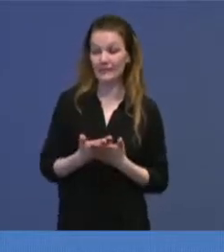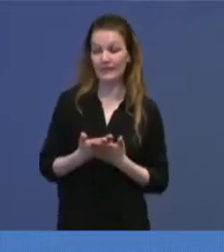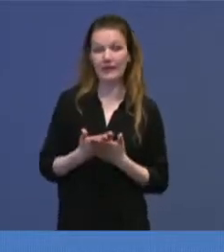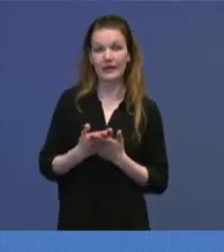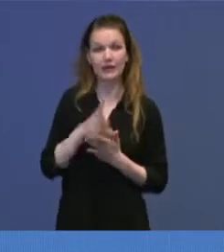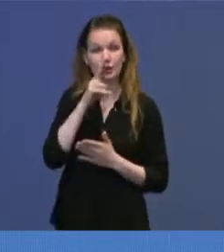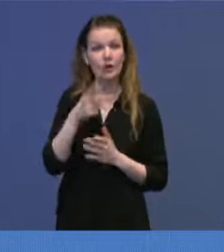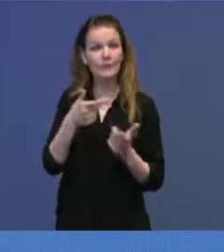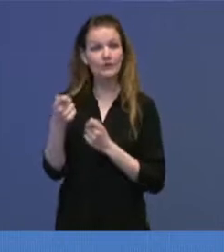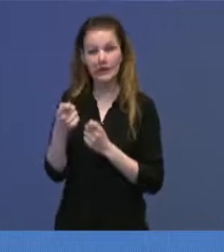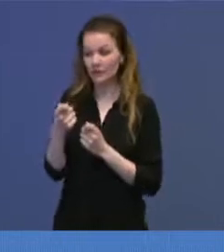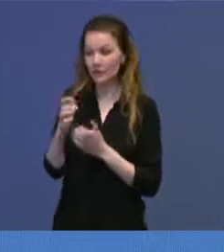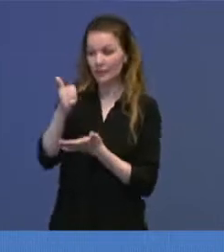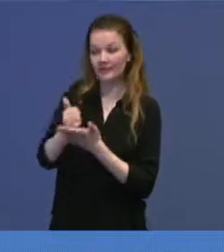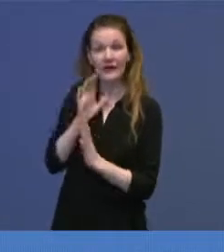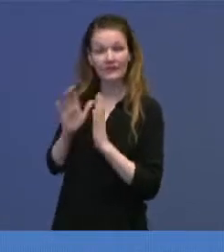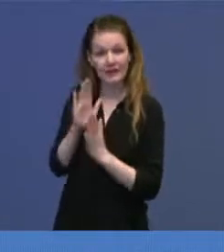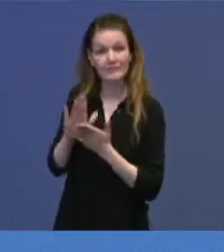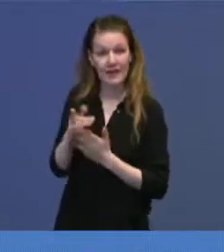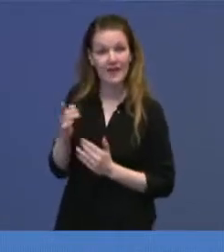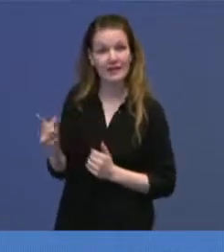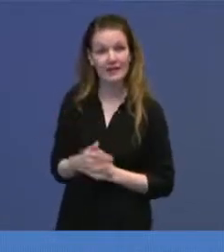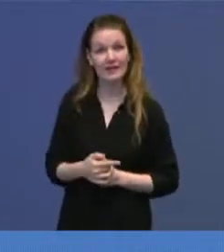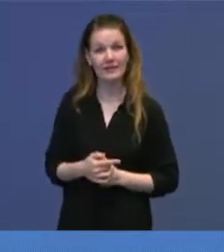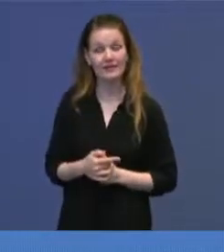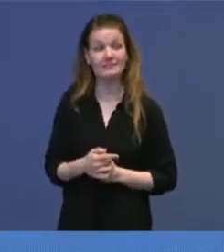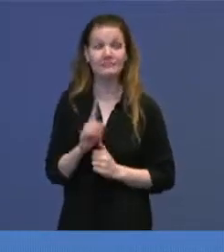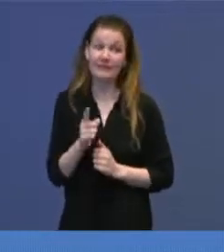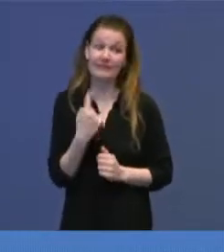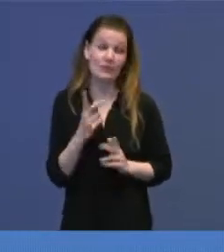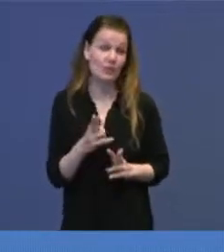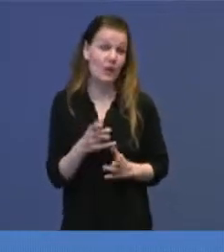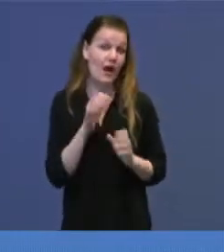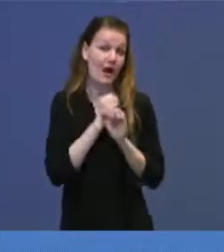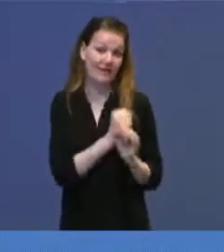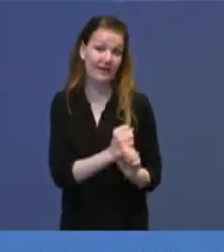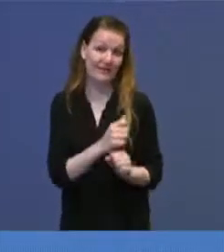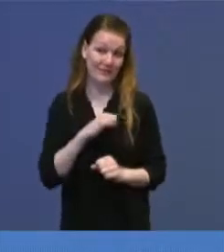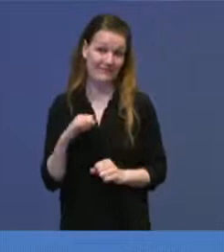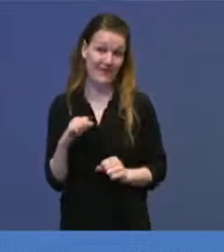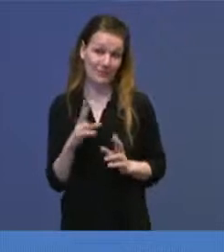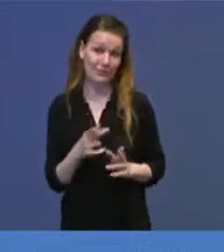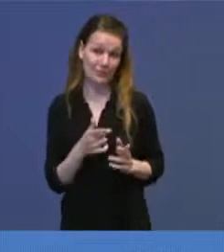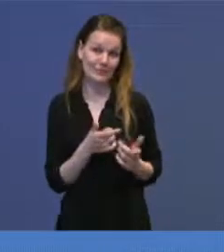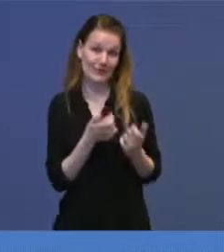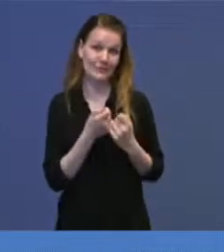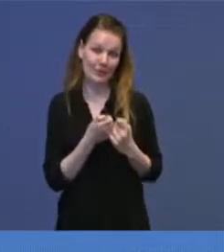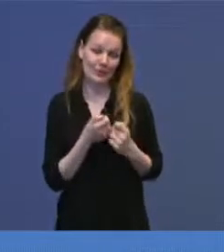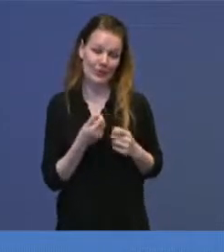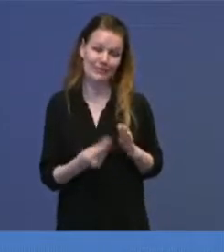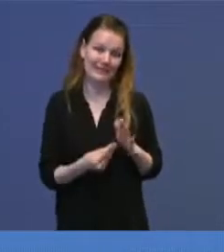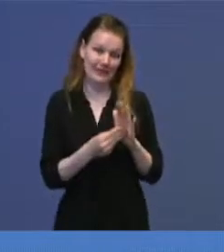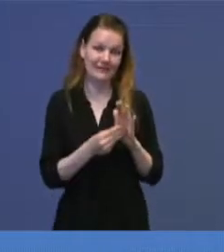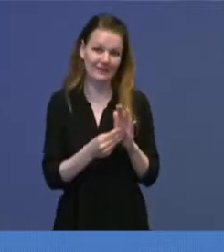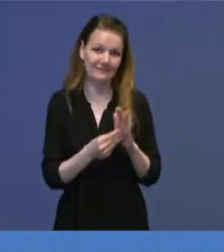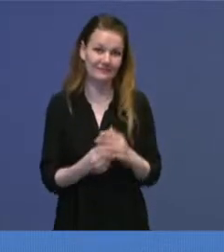mottak, og vi er nok avhengig av at private bidrar for at vi skal klare den jobben som vi nå ser for